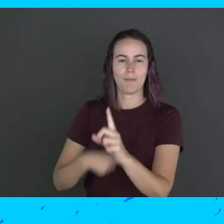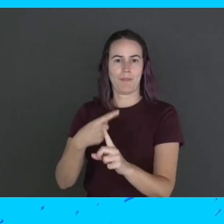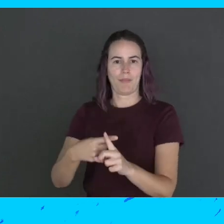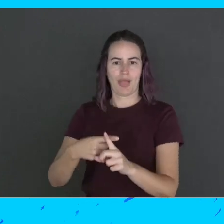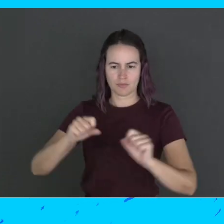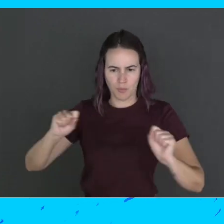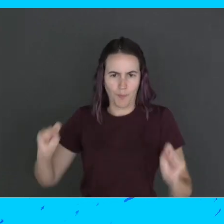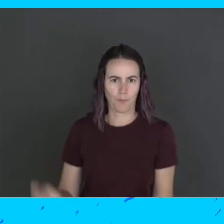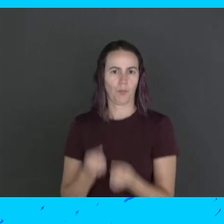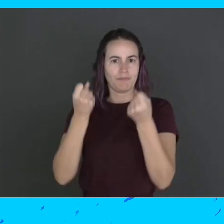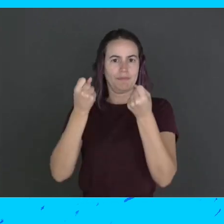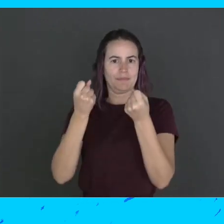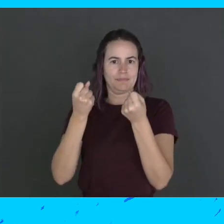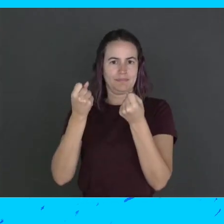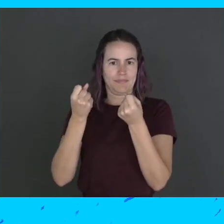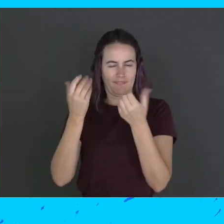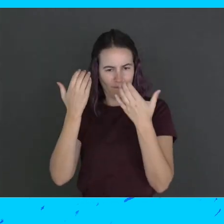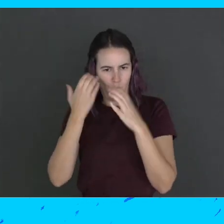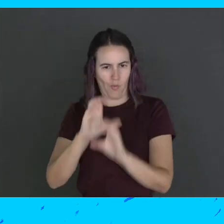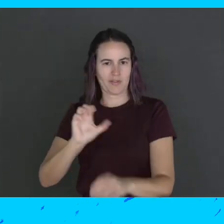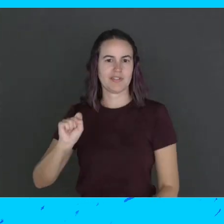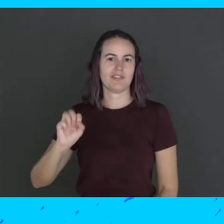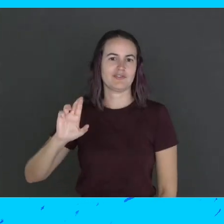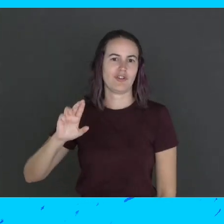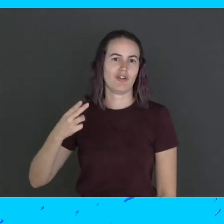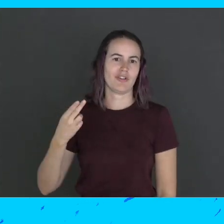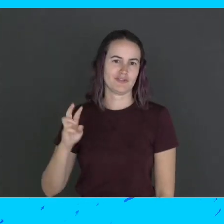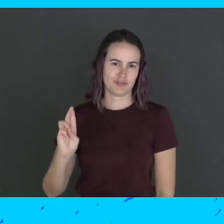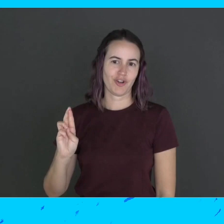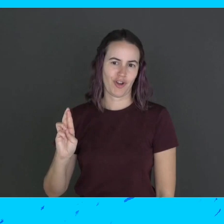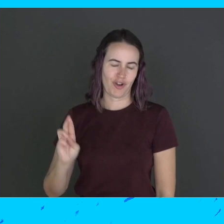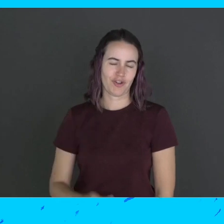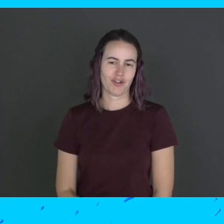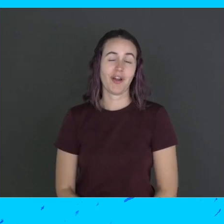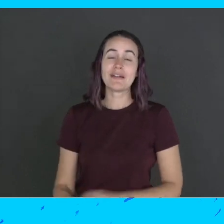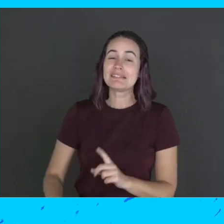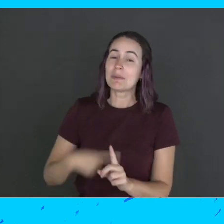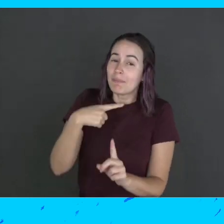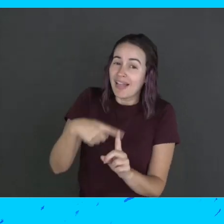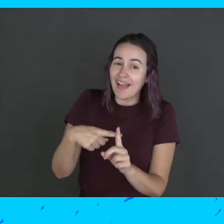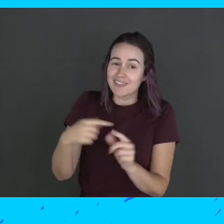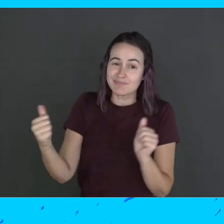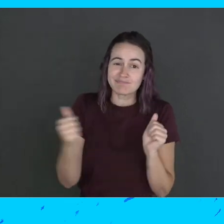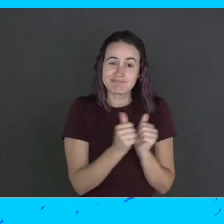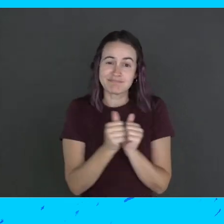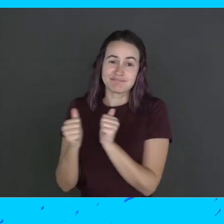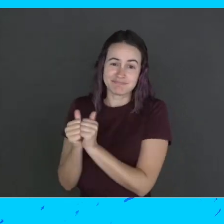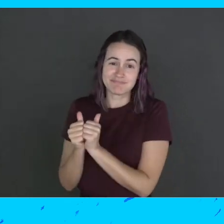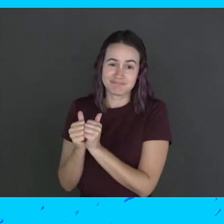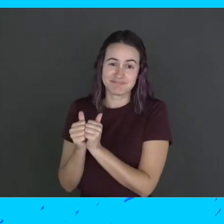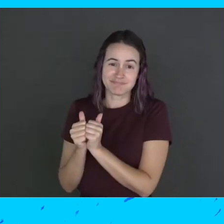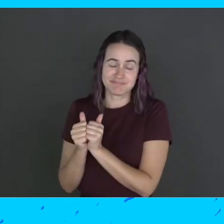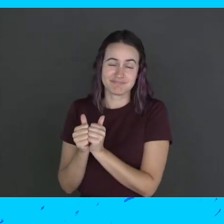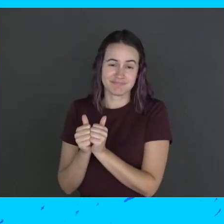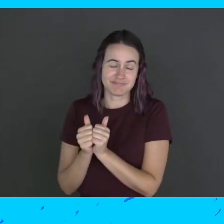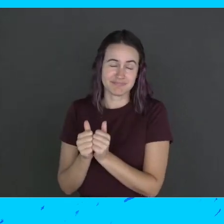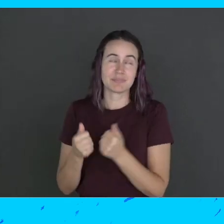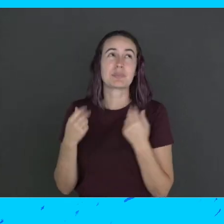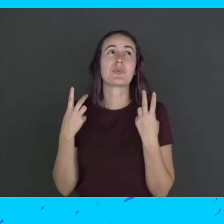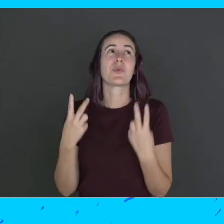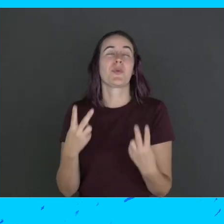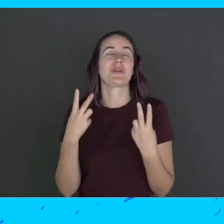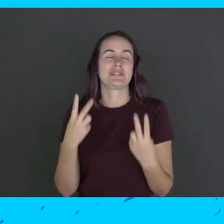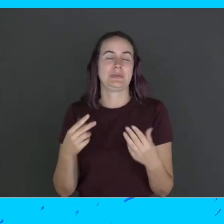par rapport à SHRH pour qu'on puisse effectivement créer un